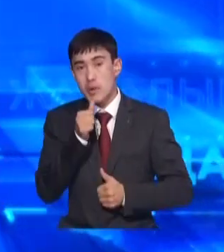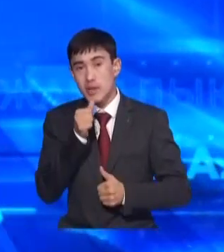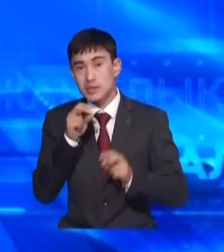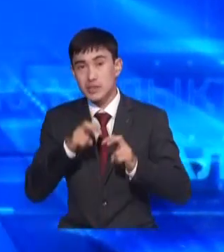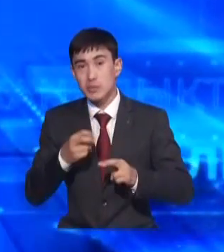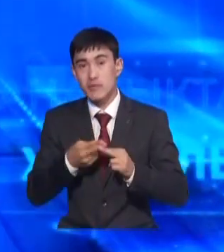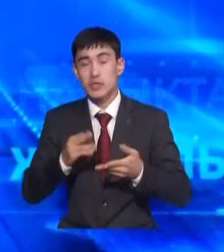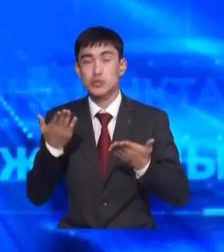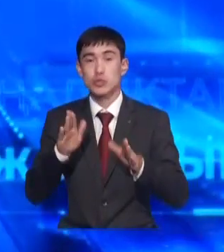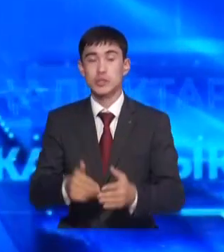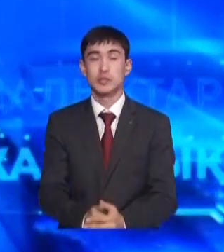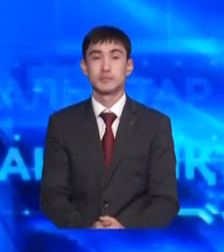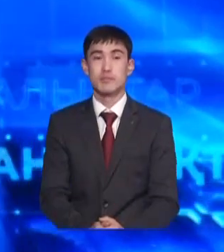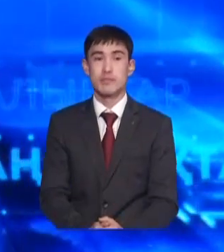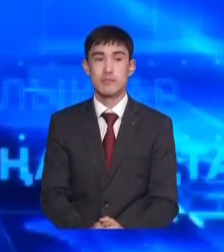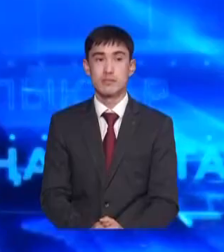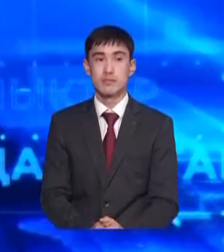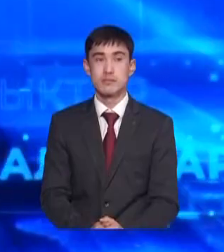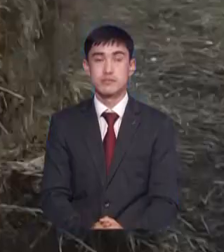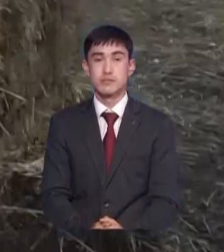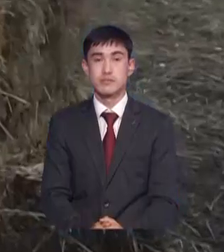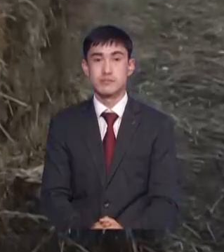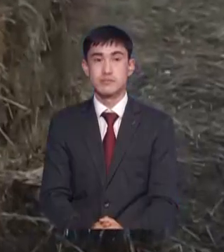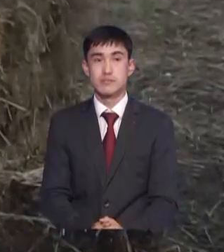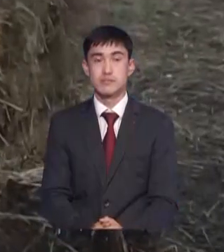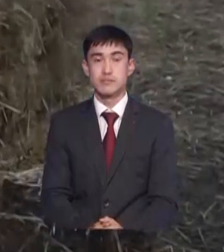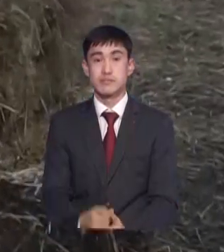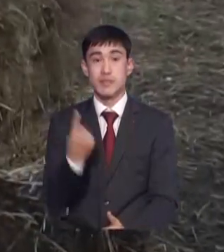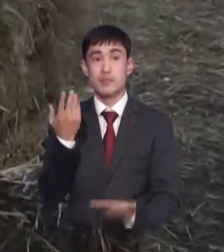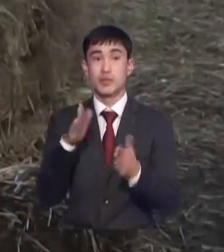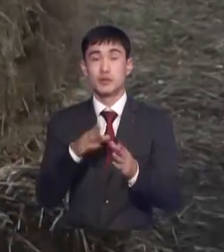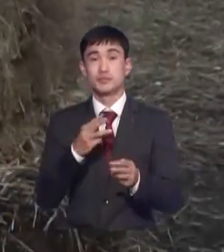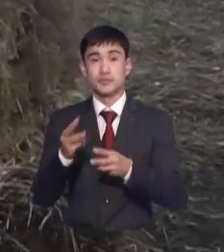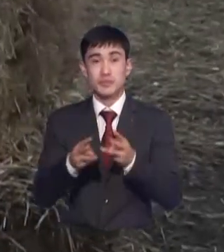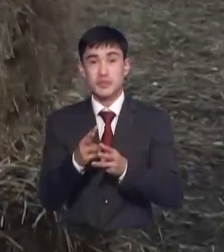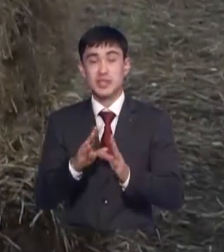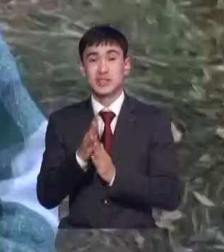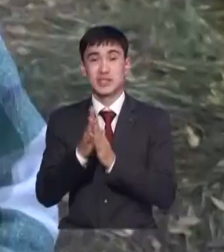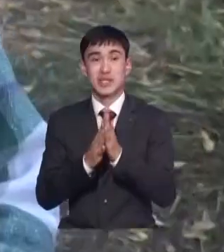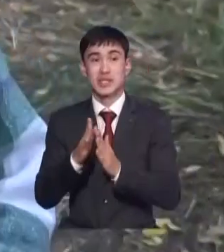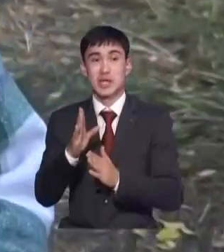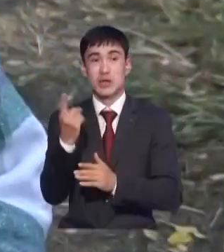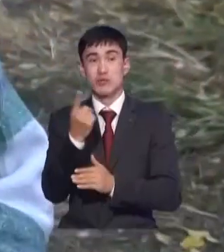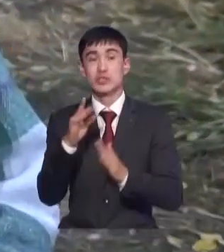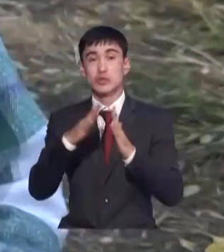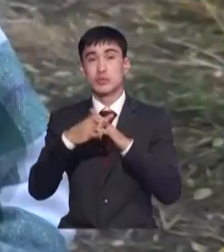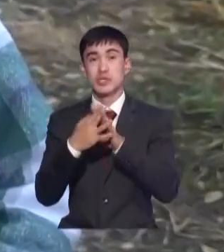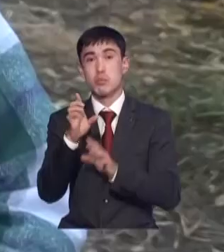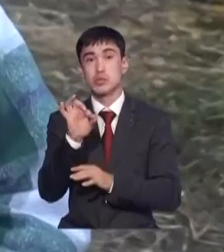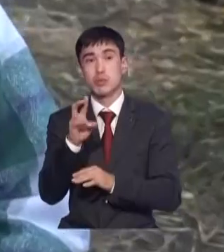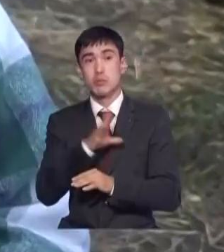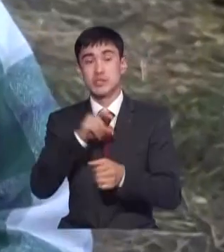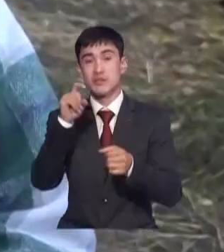группа попыталась разобраться в этой ситуации. Первый случай поджога сена в сарае одного из домов села Бастубе